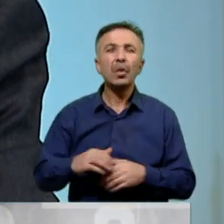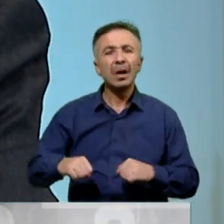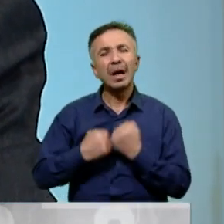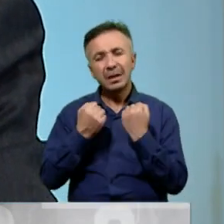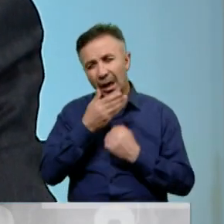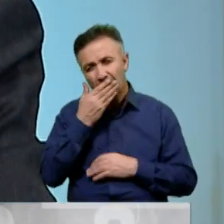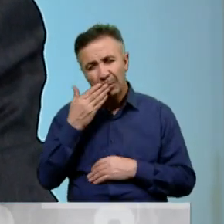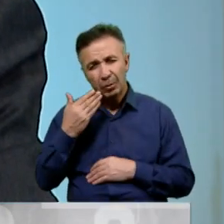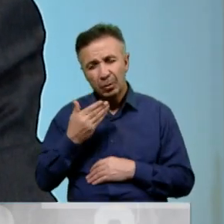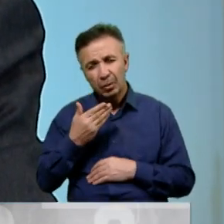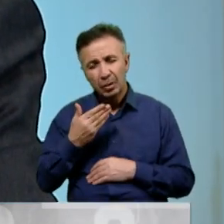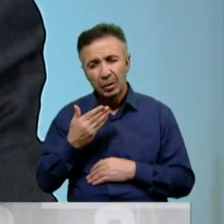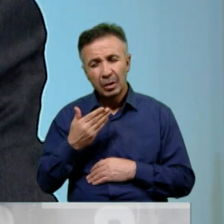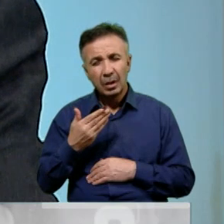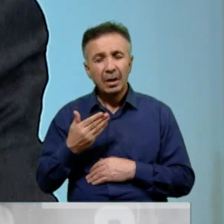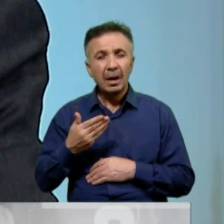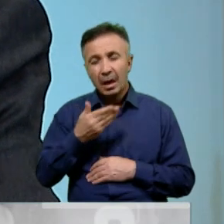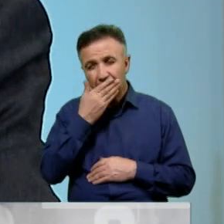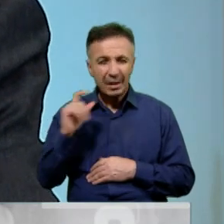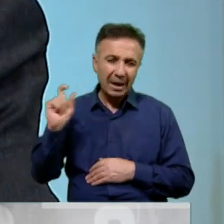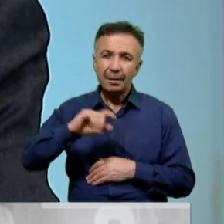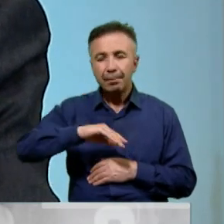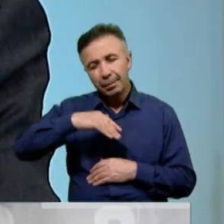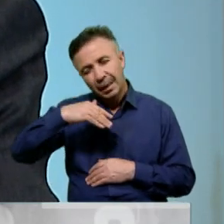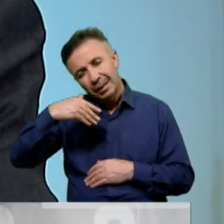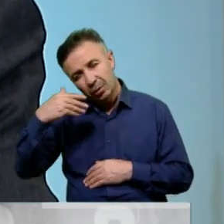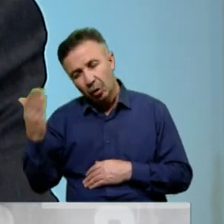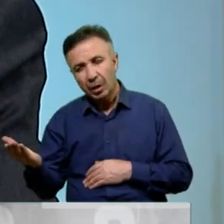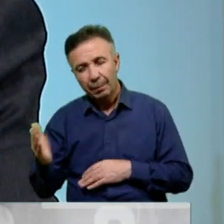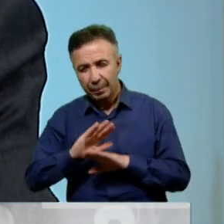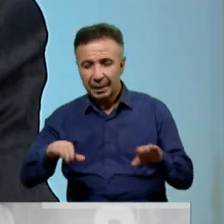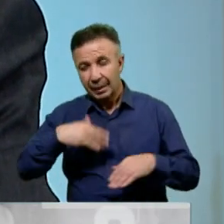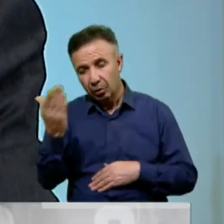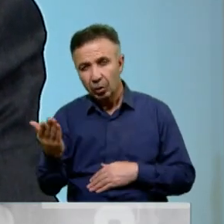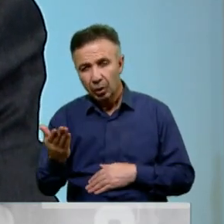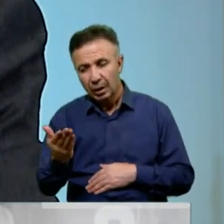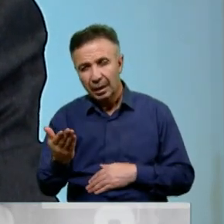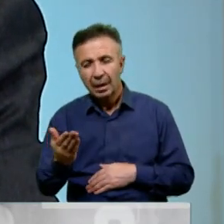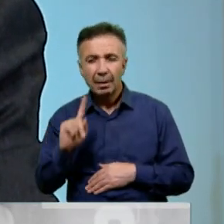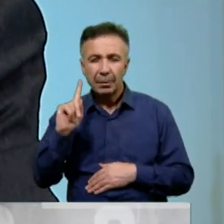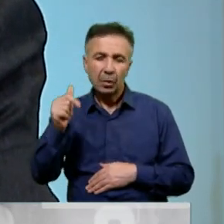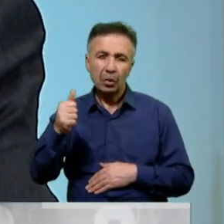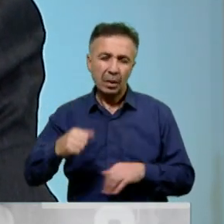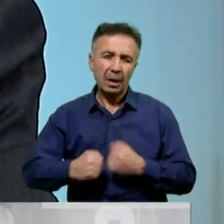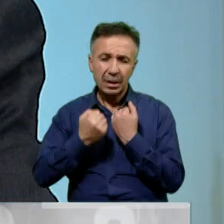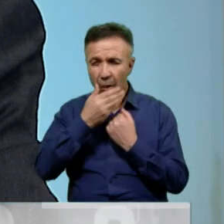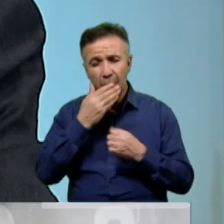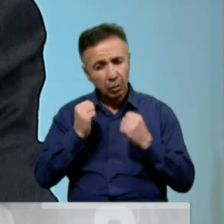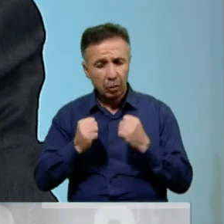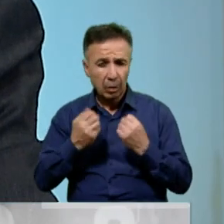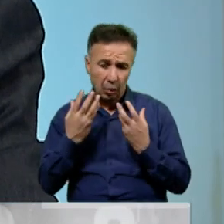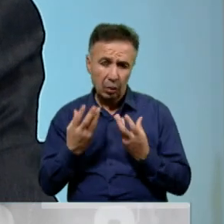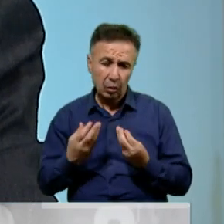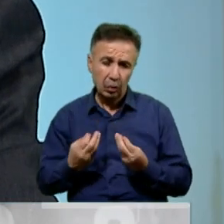değil. O halde mesela bir beyefendi için bir de belirli